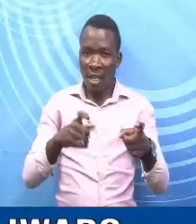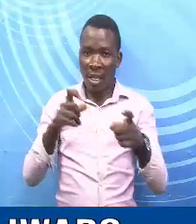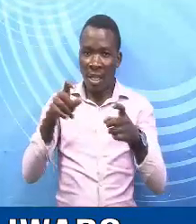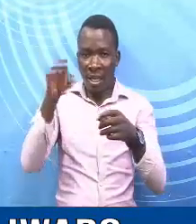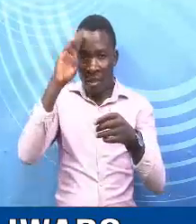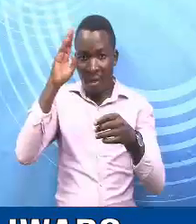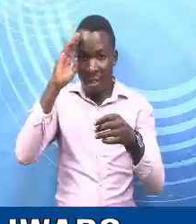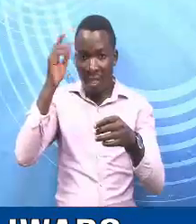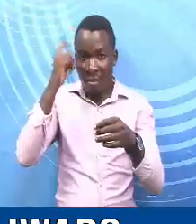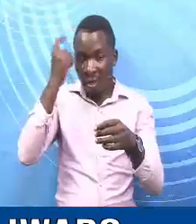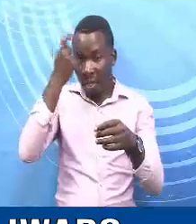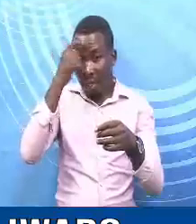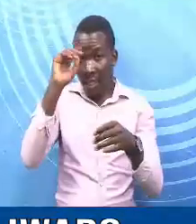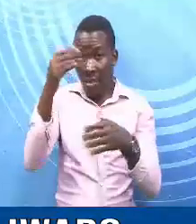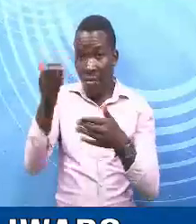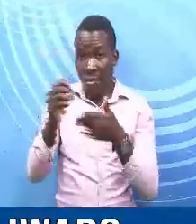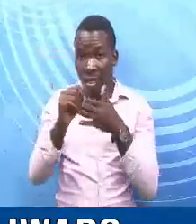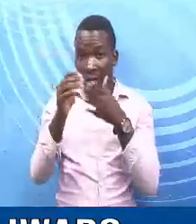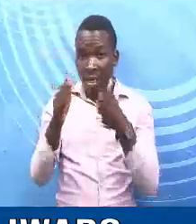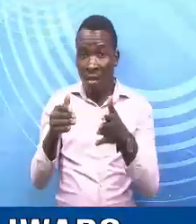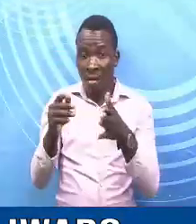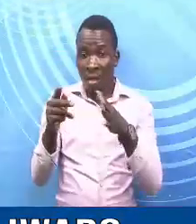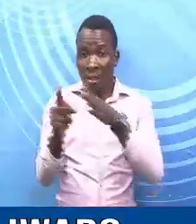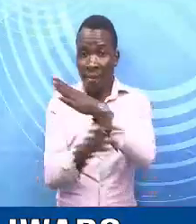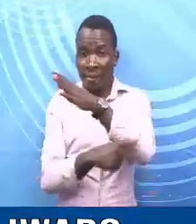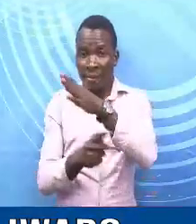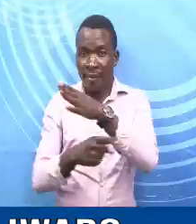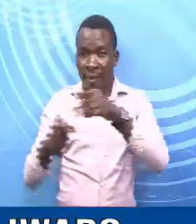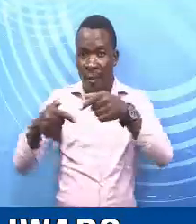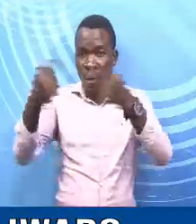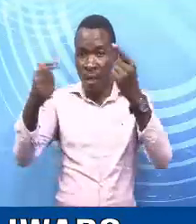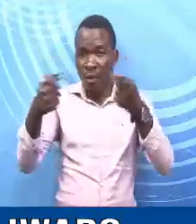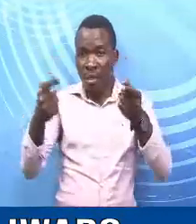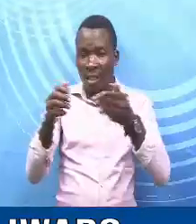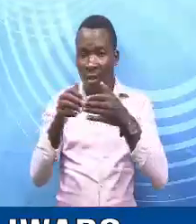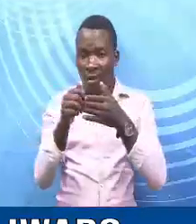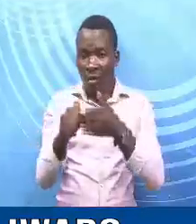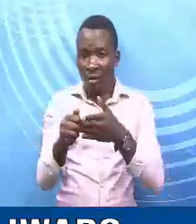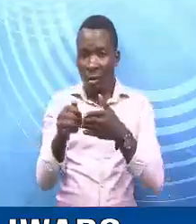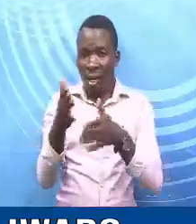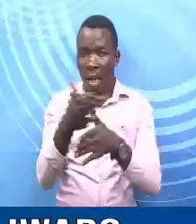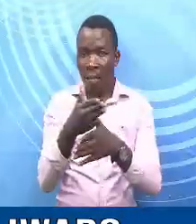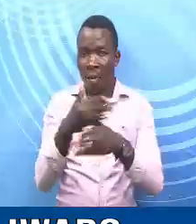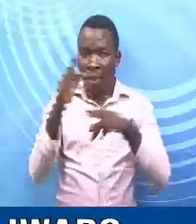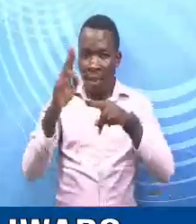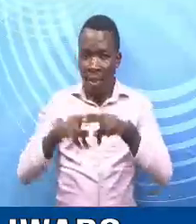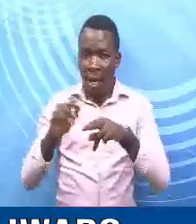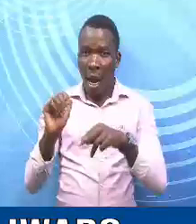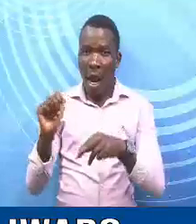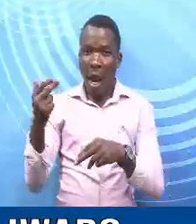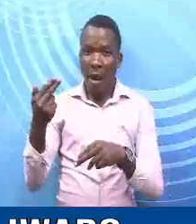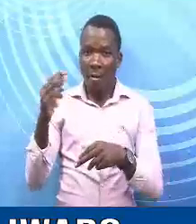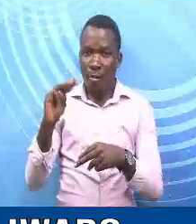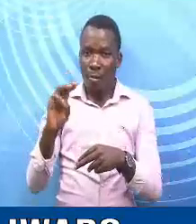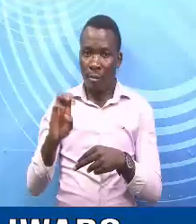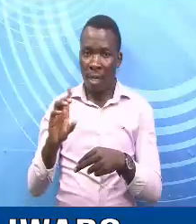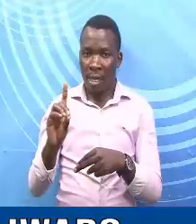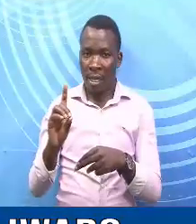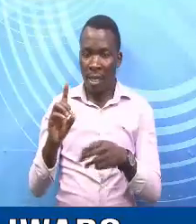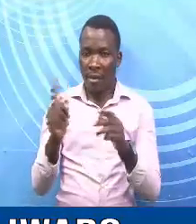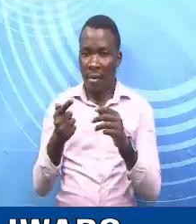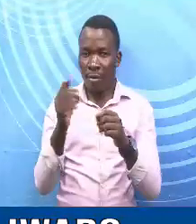y'uko abayobozi b'iyo ntara bashwanye n'ubutegetsi bwa Minisitiri w'Intebe Dr. Abiy Ahmed. Ibihumbi by'abaturage bivuga